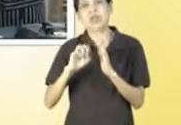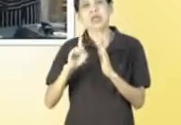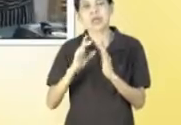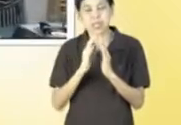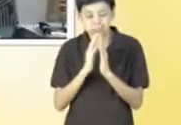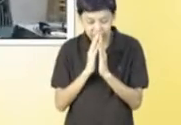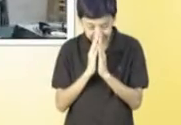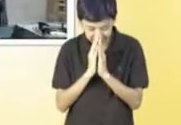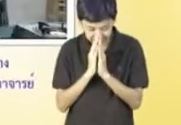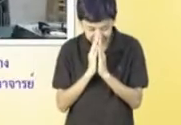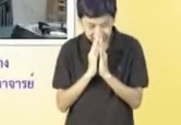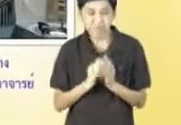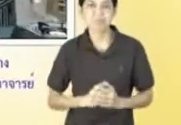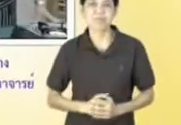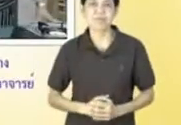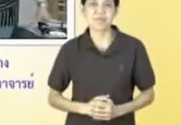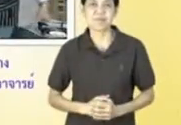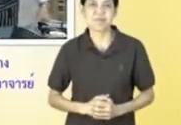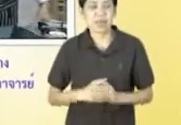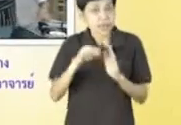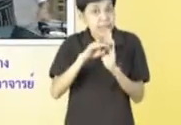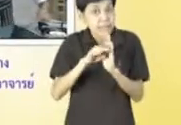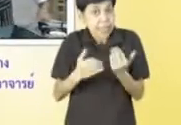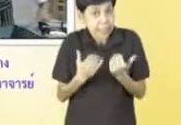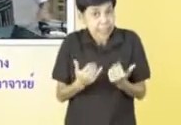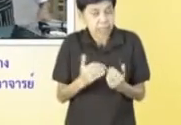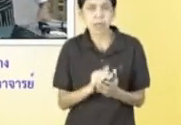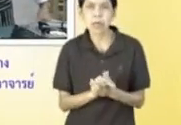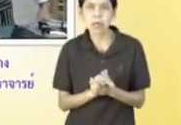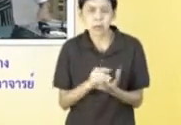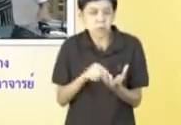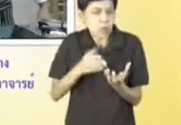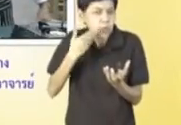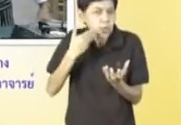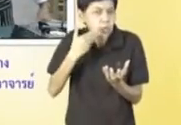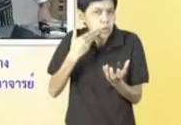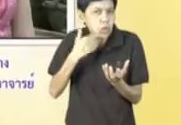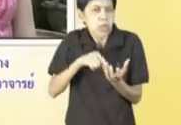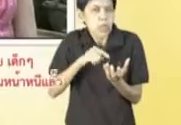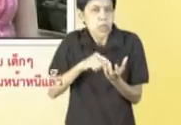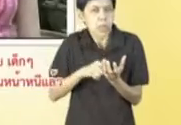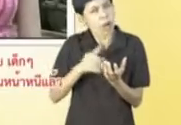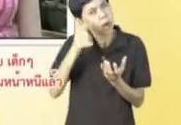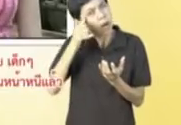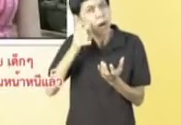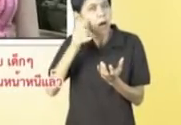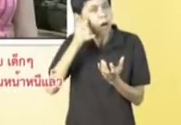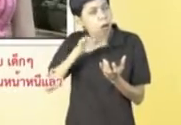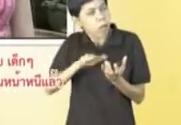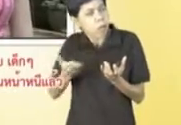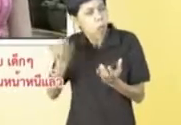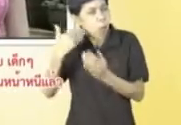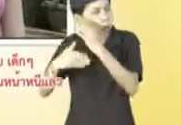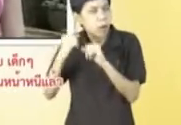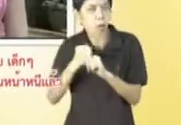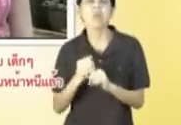ณ พูดถึงเมนูแกงขี้เหล็กเนื้อย่างอาหารโบราณจริงๆนะคะอาจารย์ ครับผมโบราณแน่นอนฮะเพรา